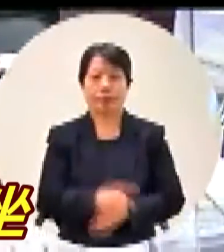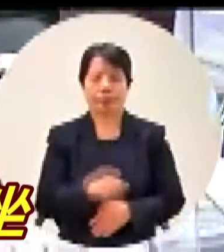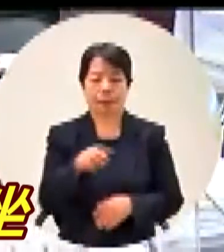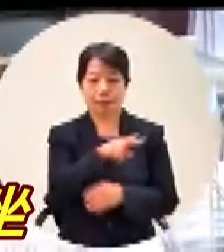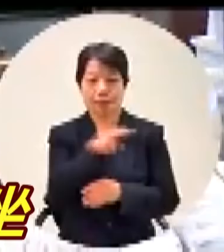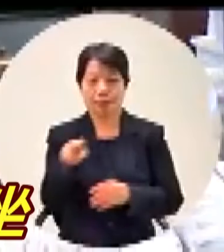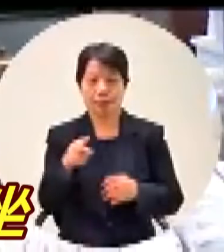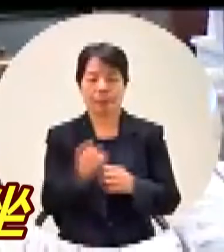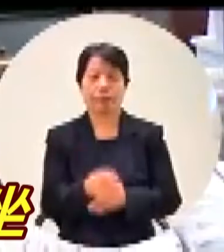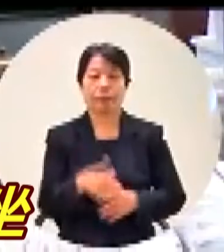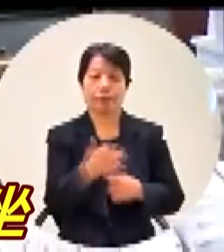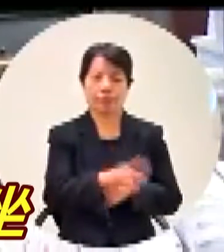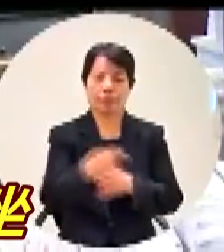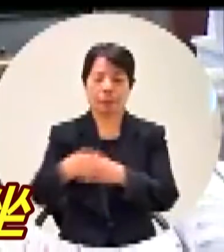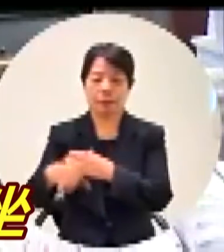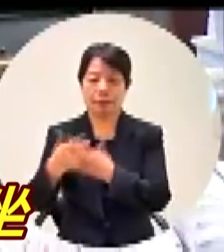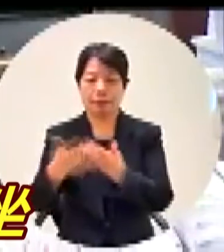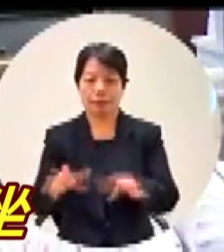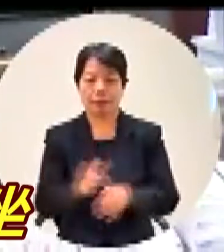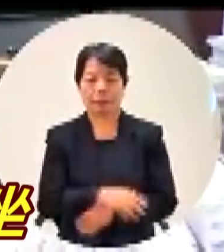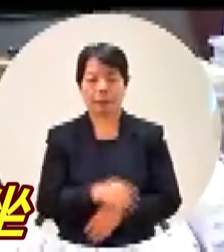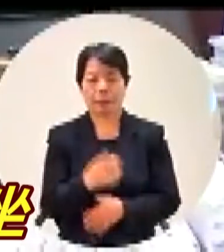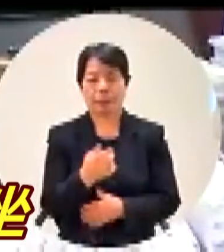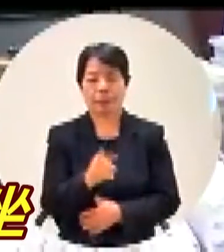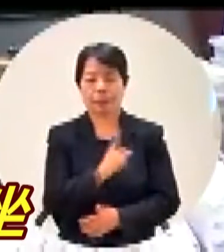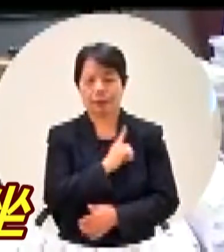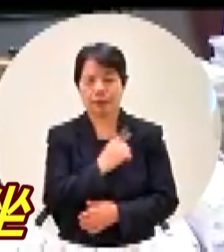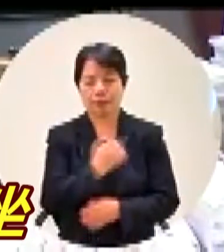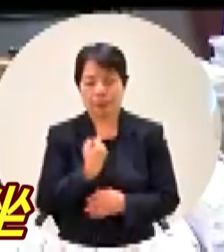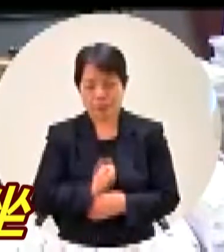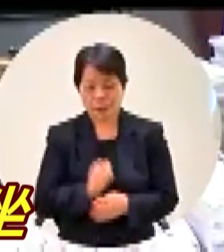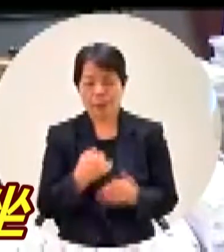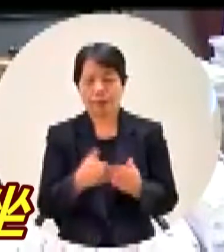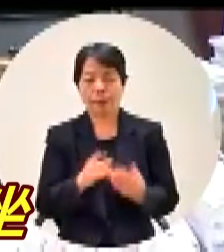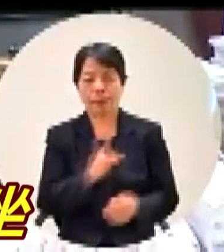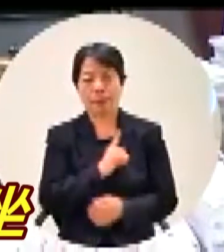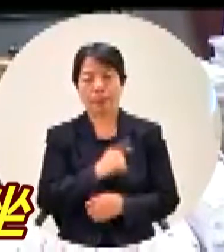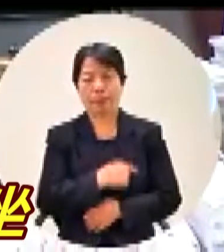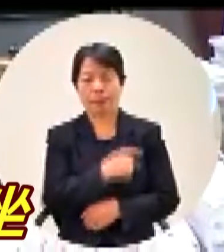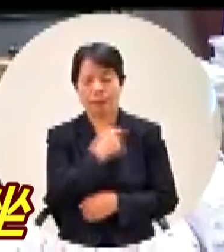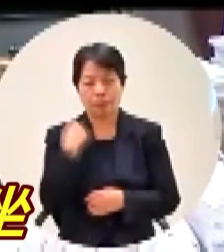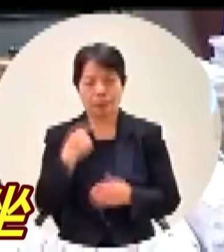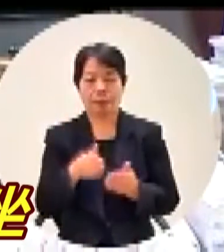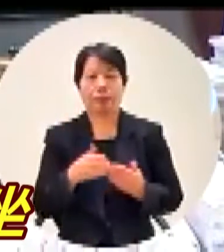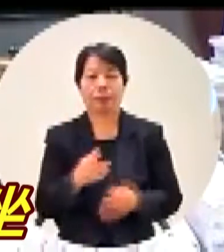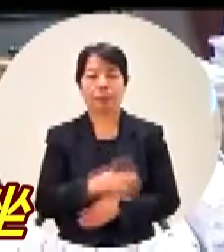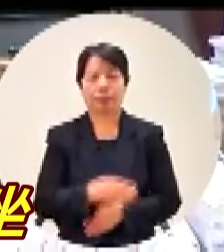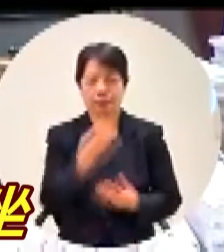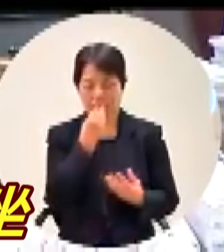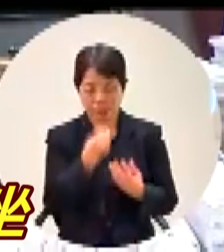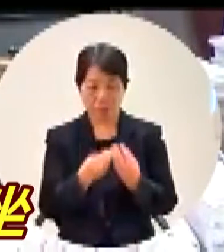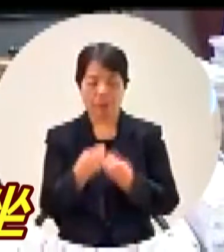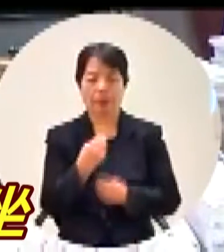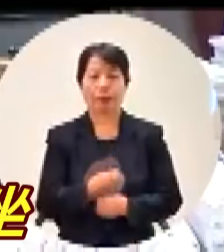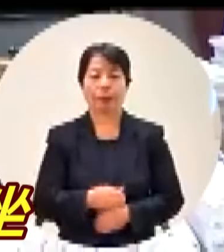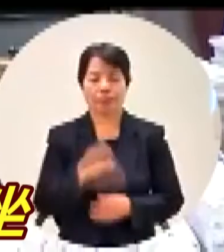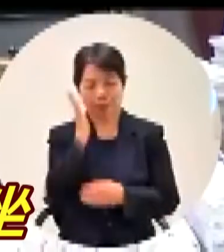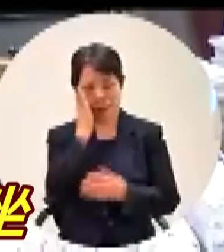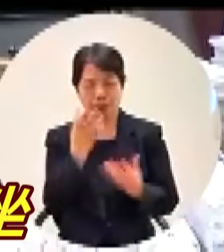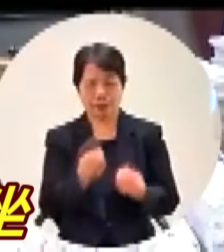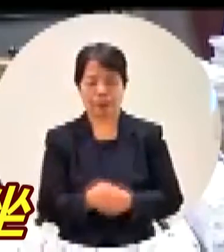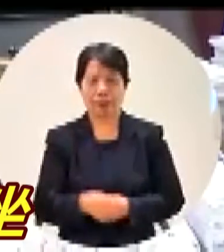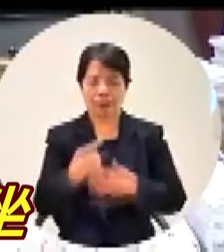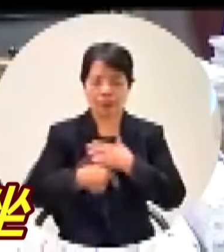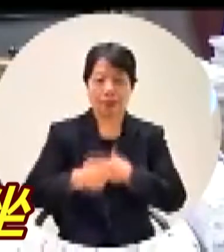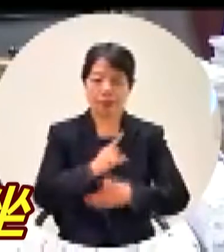人命的死伤，相当自责，甚至一度想要自残，不吃不睡，伤害自己身体健